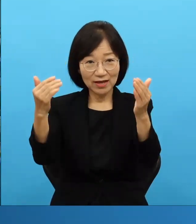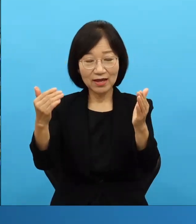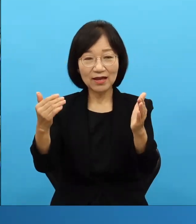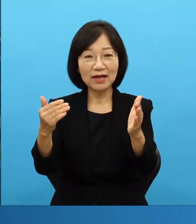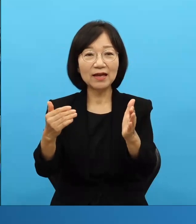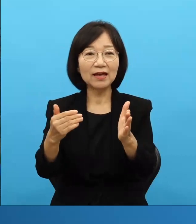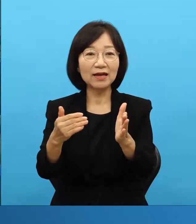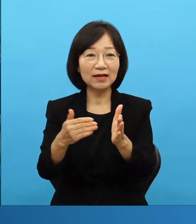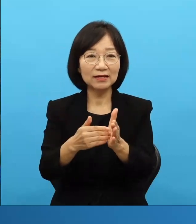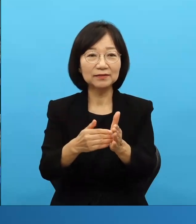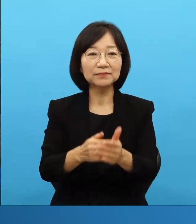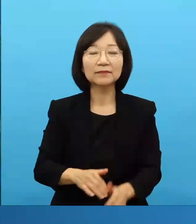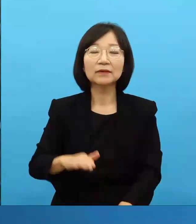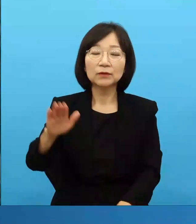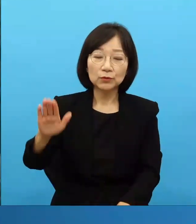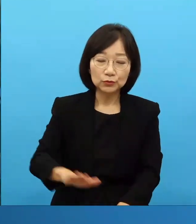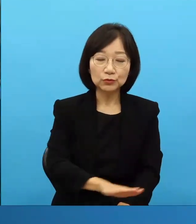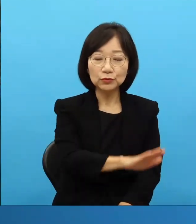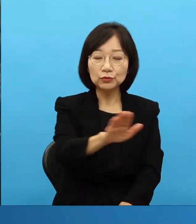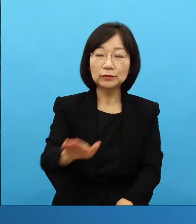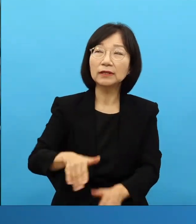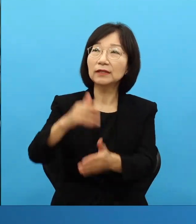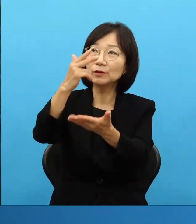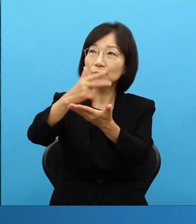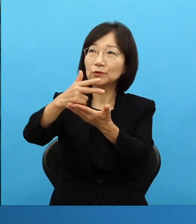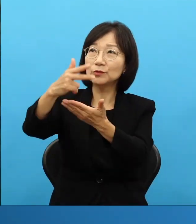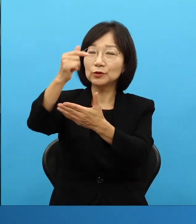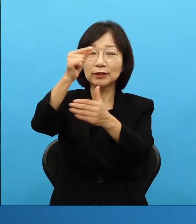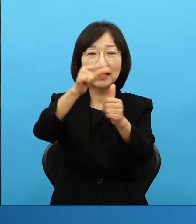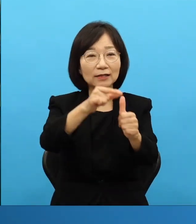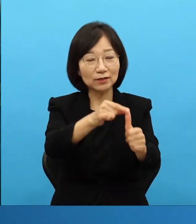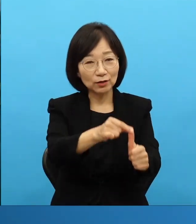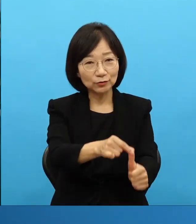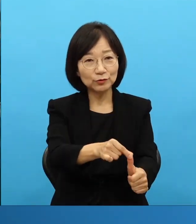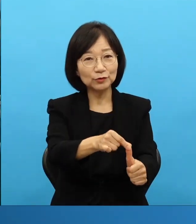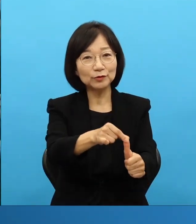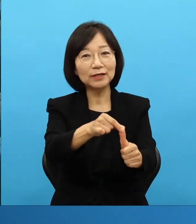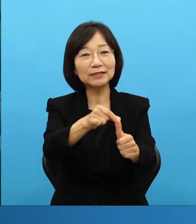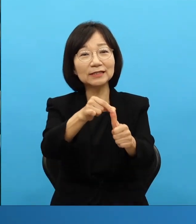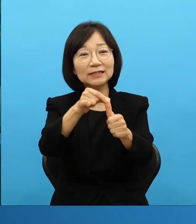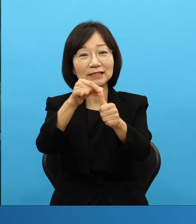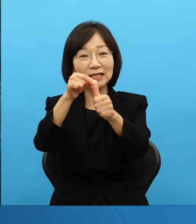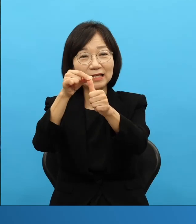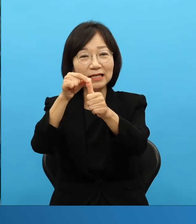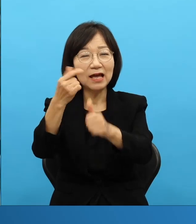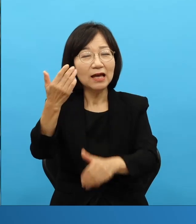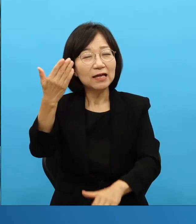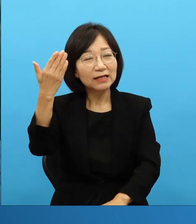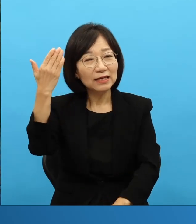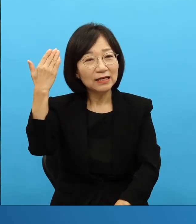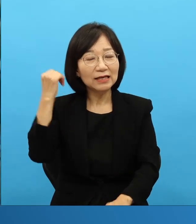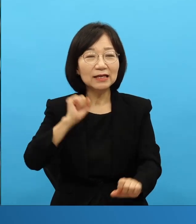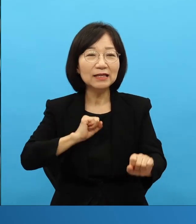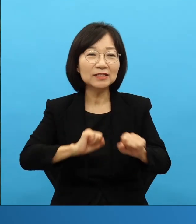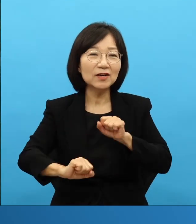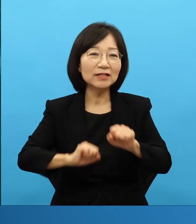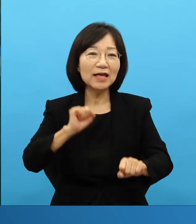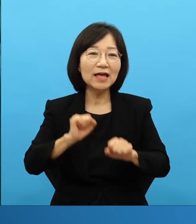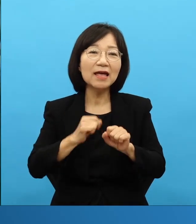주 예수 그리스도를 믿사오니 이는 성령으로 잉태하사 동정녀 마리아에게 나시고